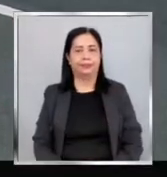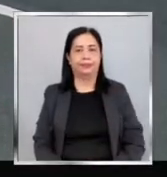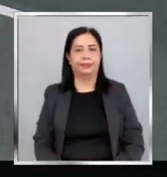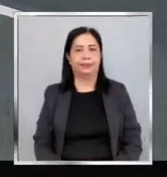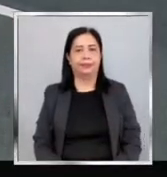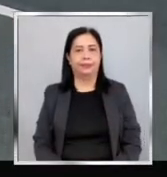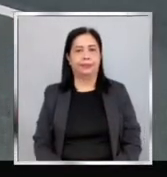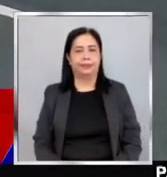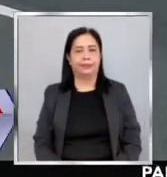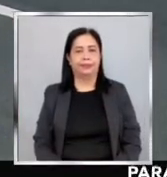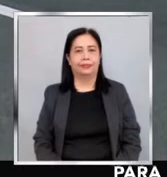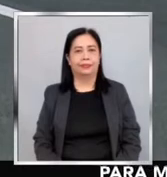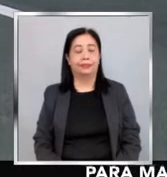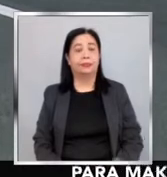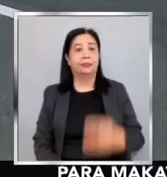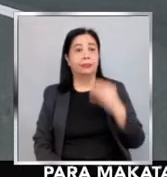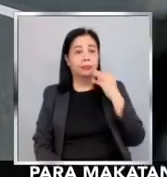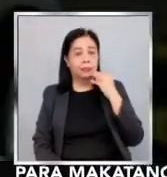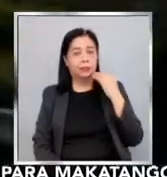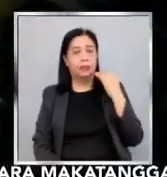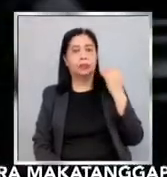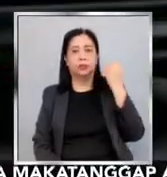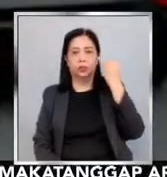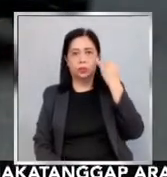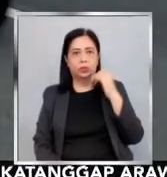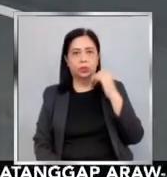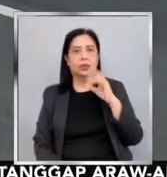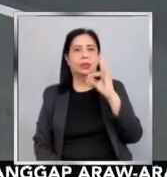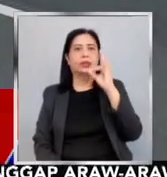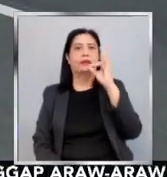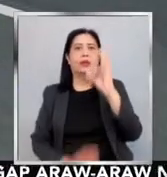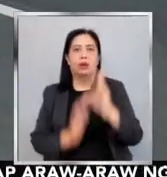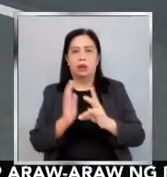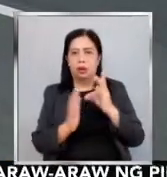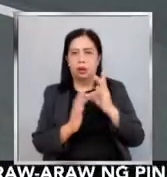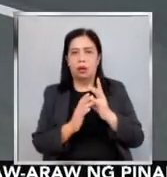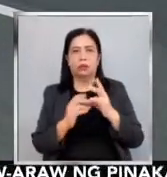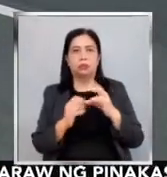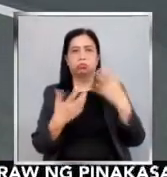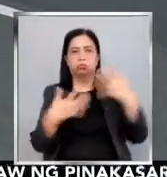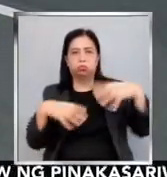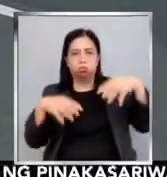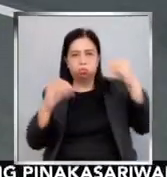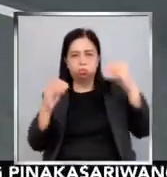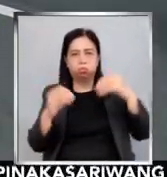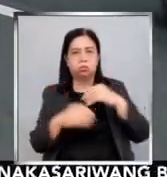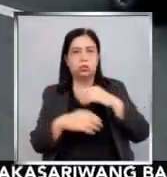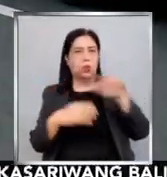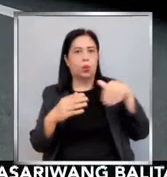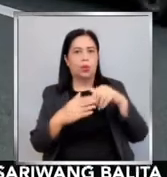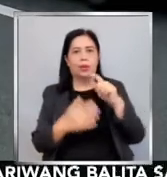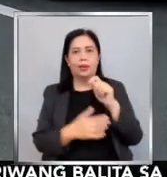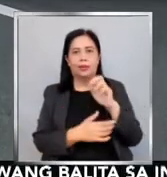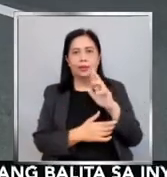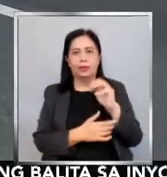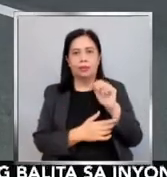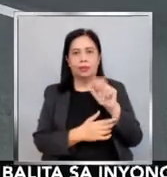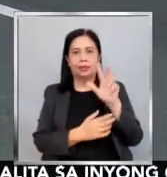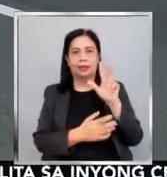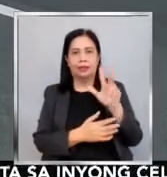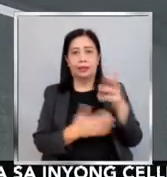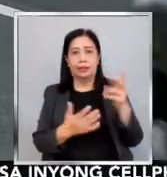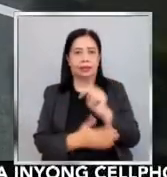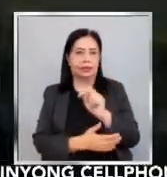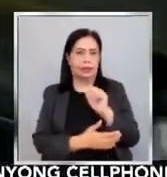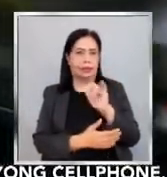Maris, June, 7 oras na walan ng kuryente sa buong Terminal 3 ng NAIA at higit 5,000 pasahero